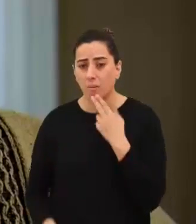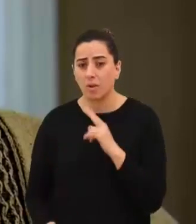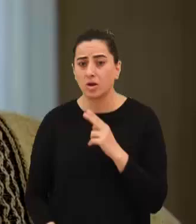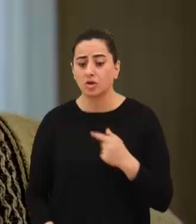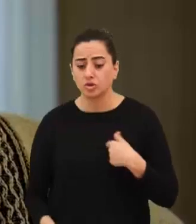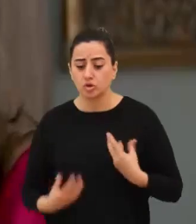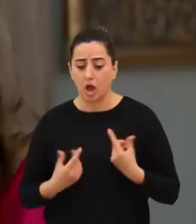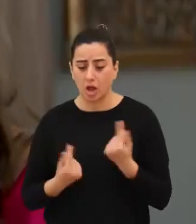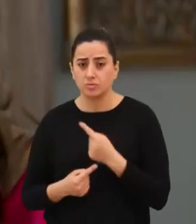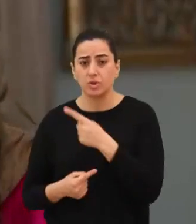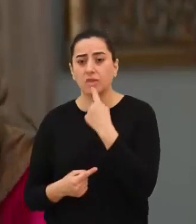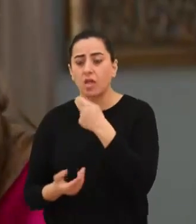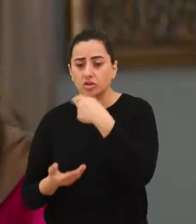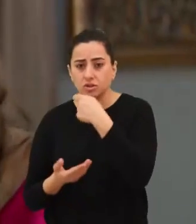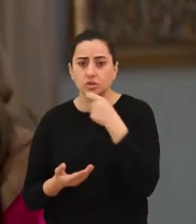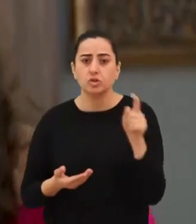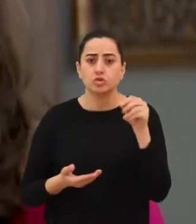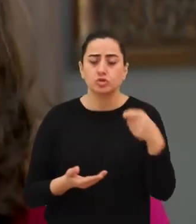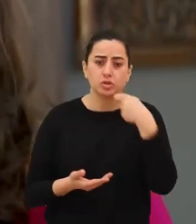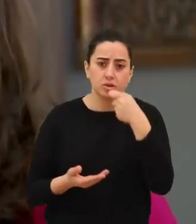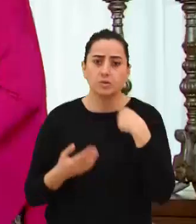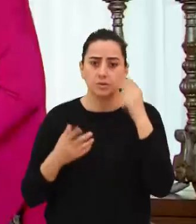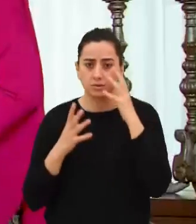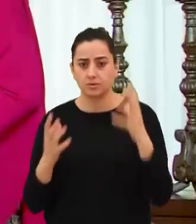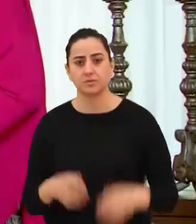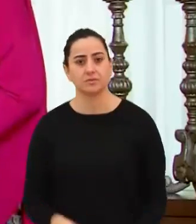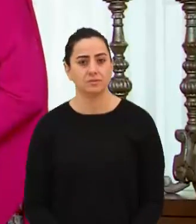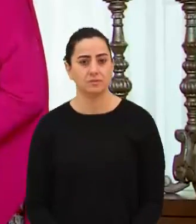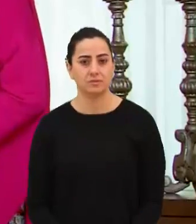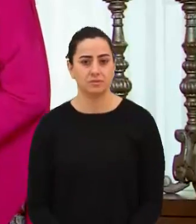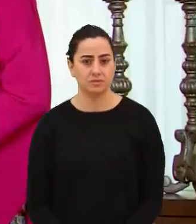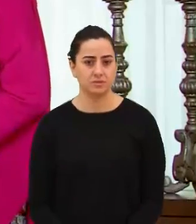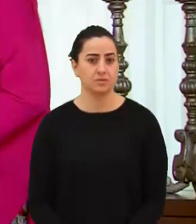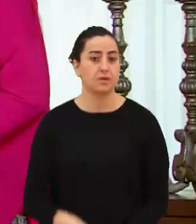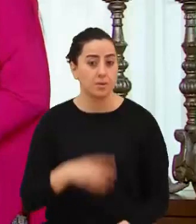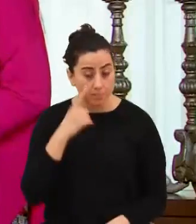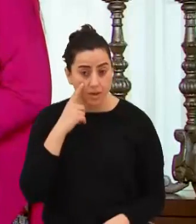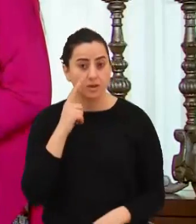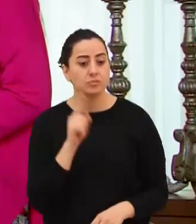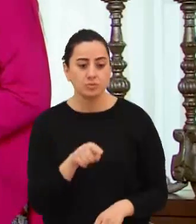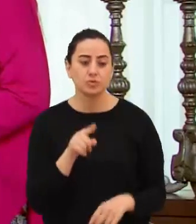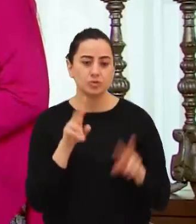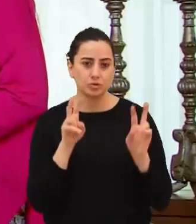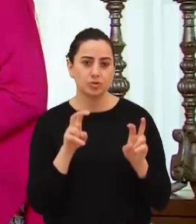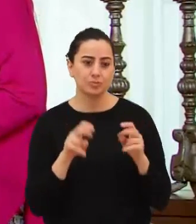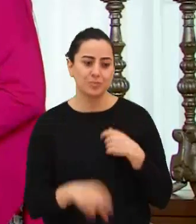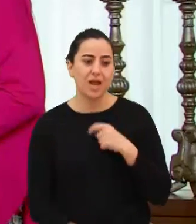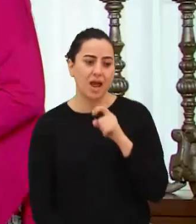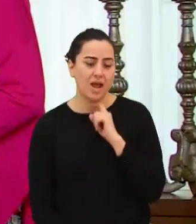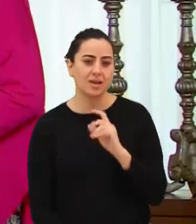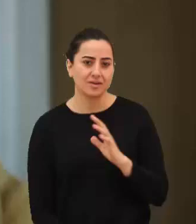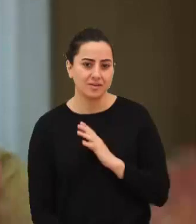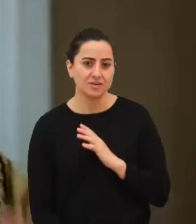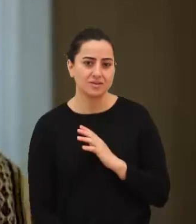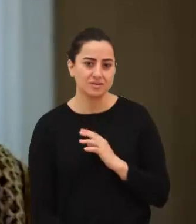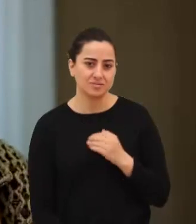sütüm az diye biri tatlıyı biri tuzluyu ağzıma dayayıp duruyor. Ha, bak şimdi bu konuda biraz benim de hatam var. Yok